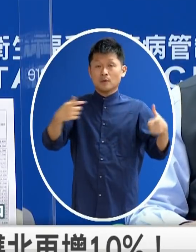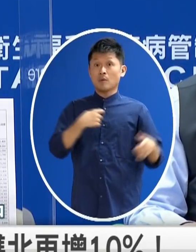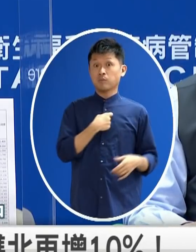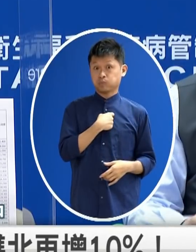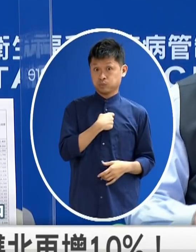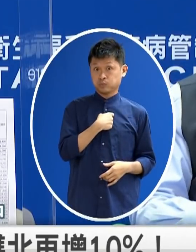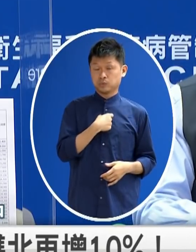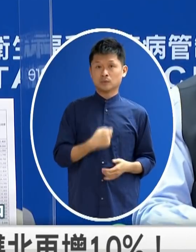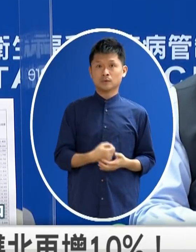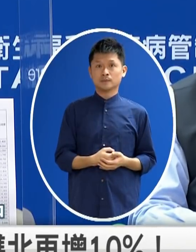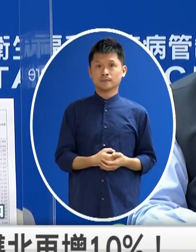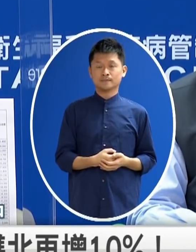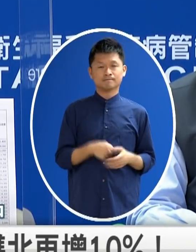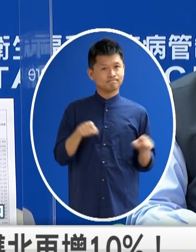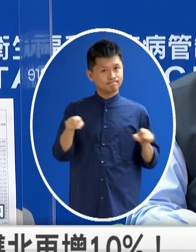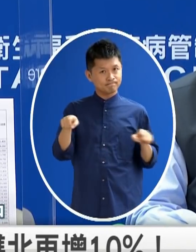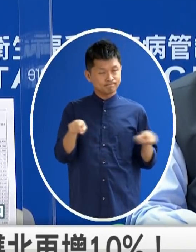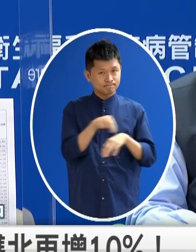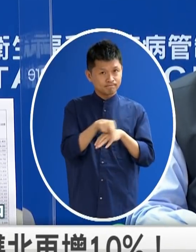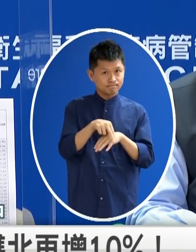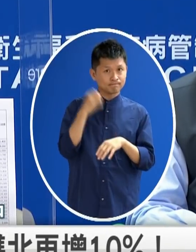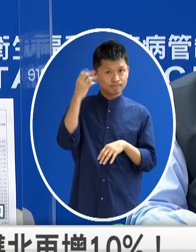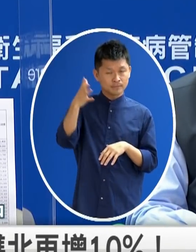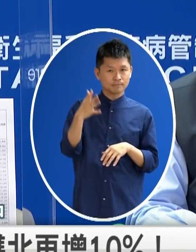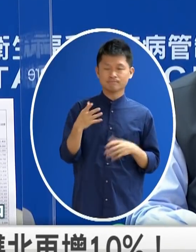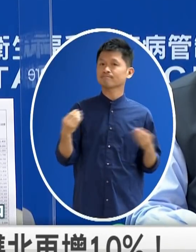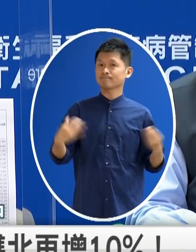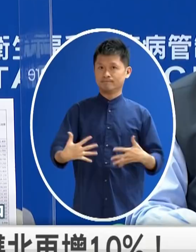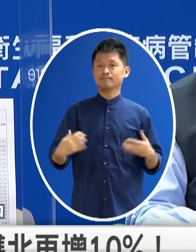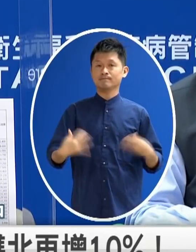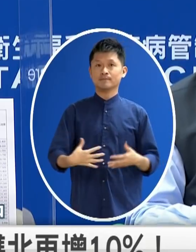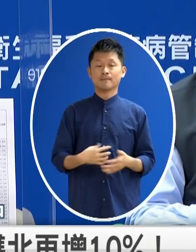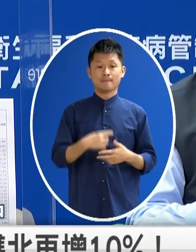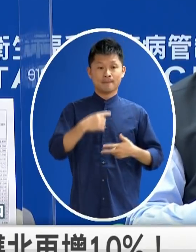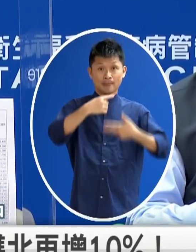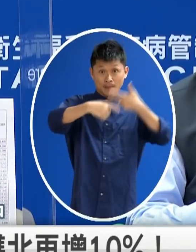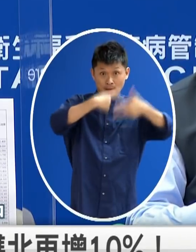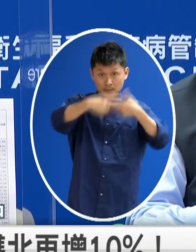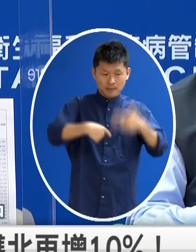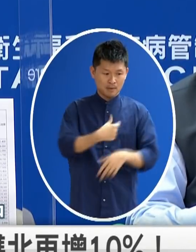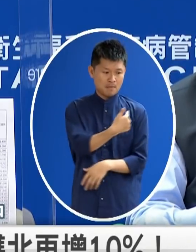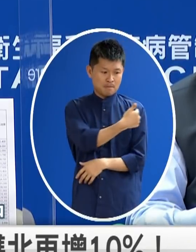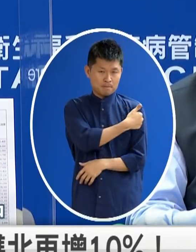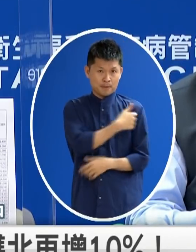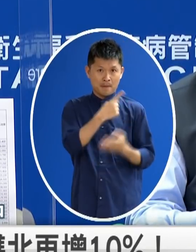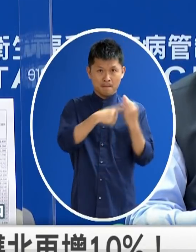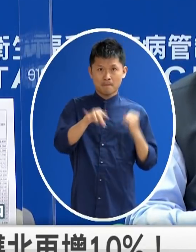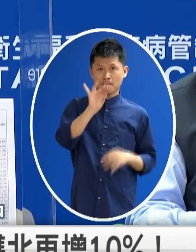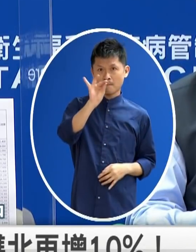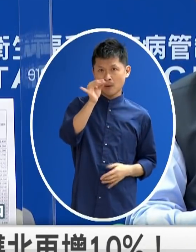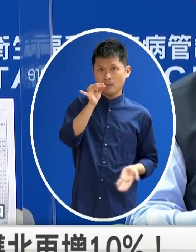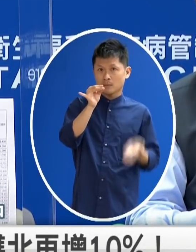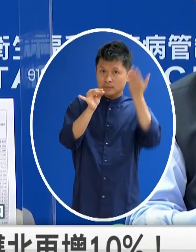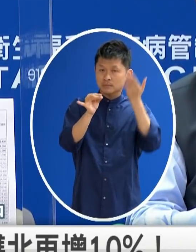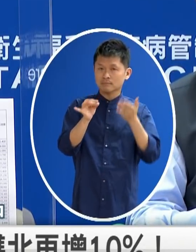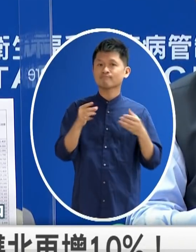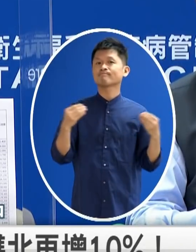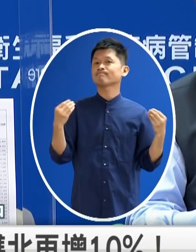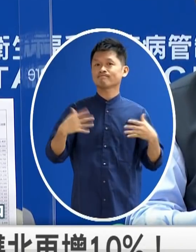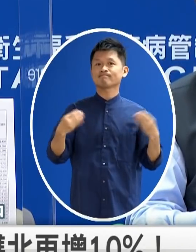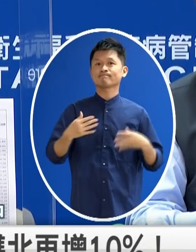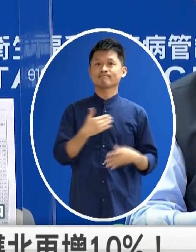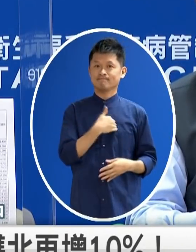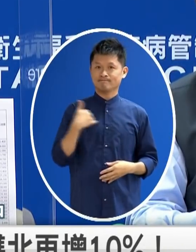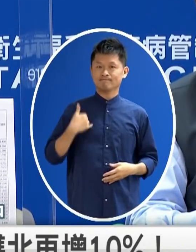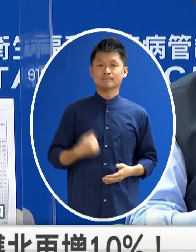施打的疫苗的这样的计划，那应该是没有问题哈，就一周要打上100万剂，好，应该是没有问题。那这